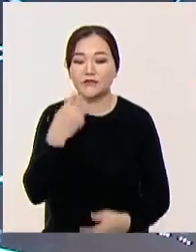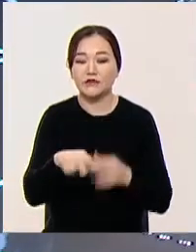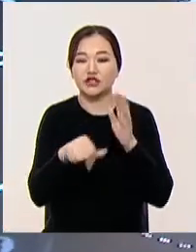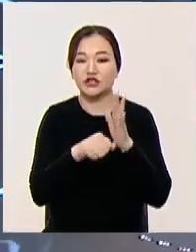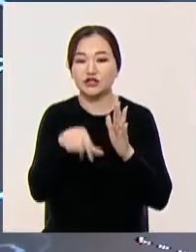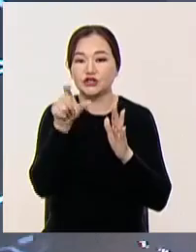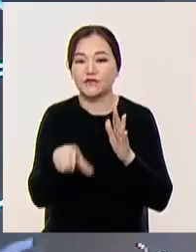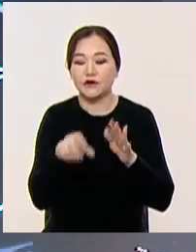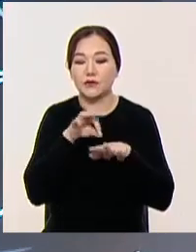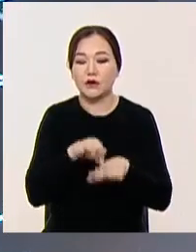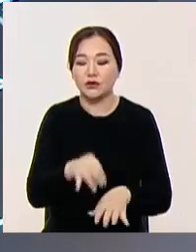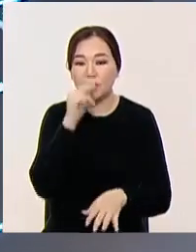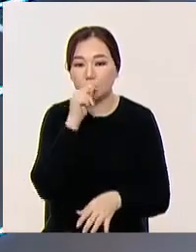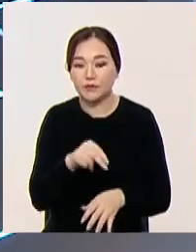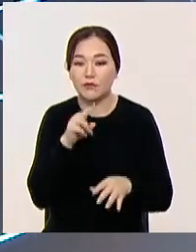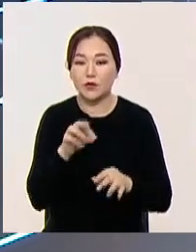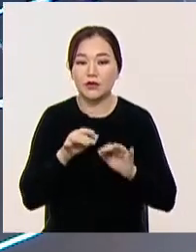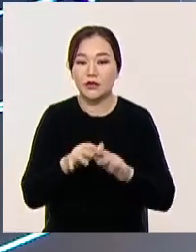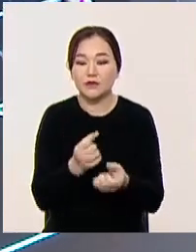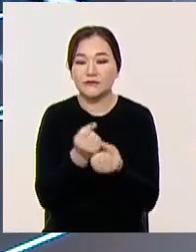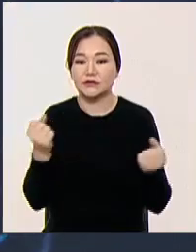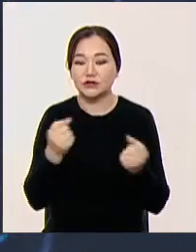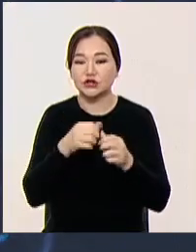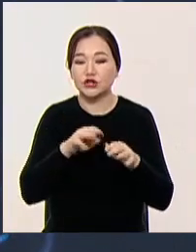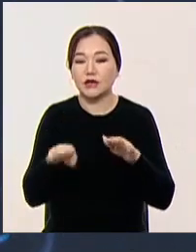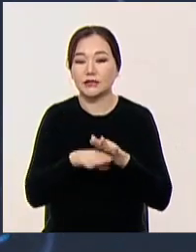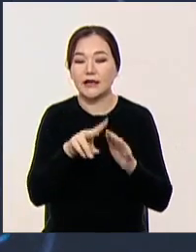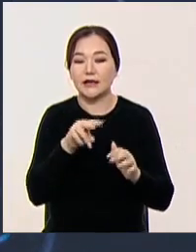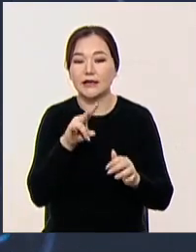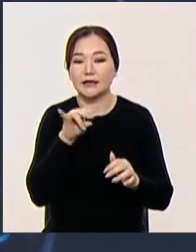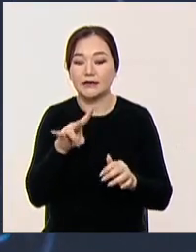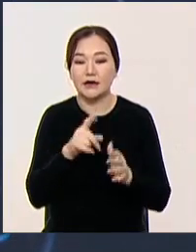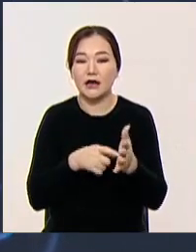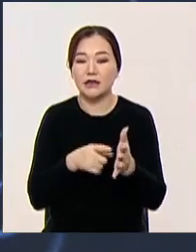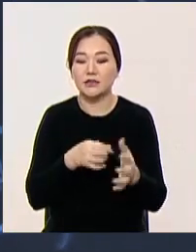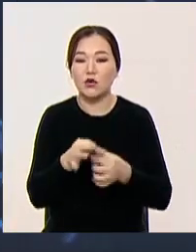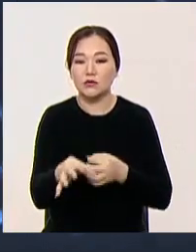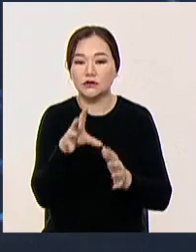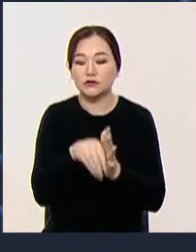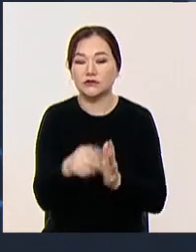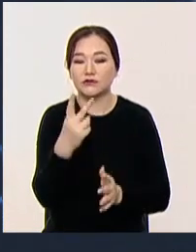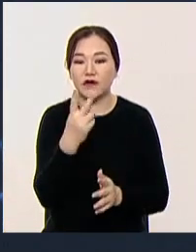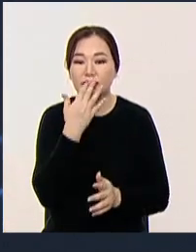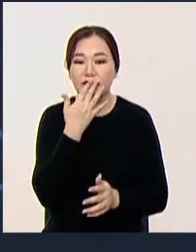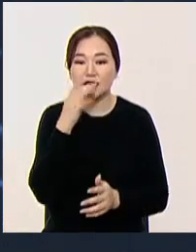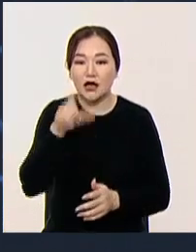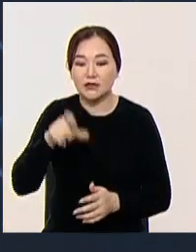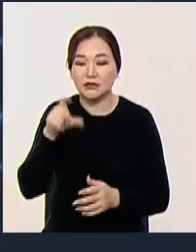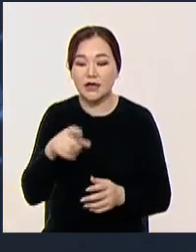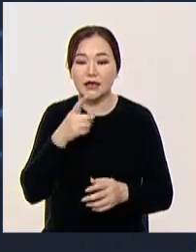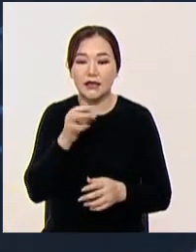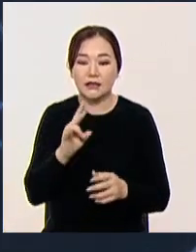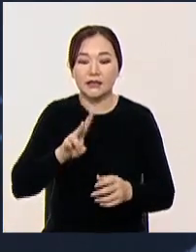26 человек проходят обвиняемыми по делу о взрыве на шахте Ленина в Карагандинской области, в том числе 2 иностранца. Генеральный